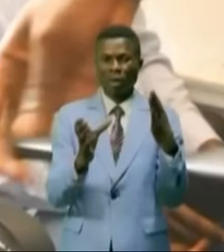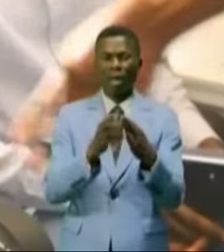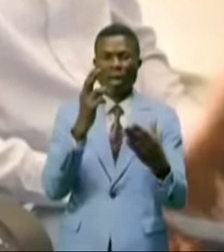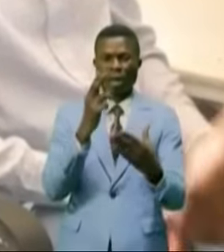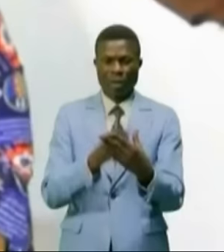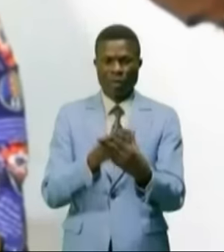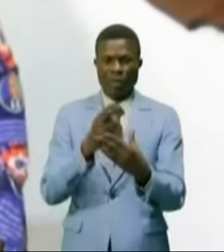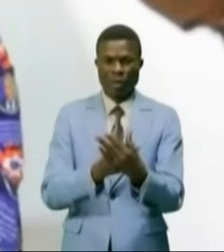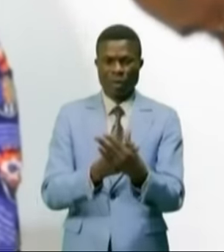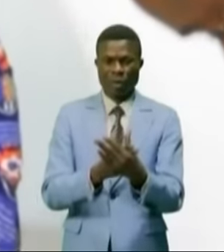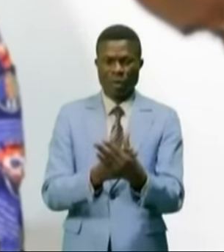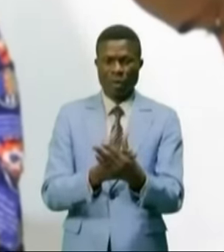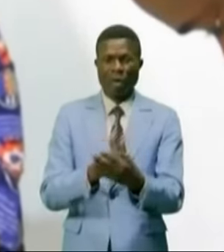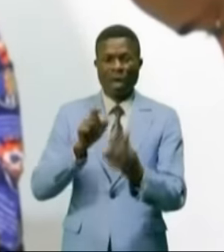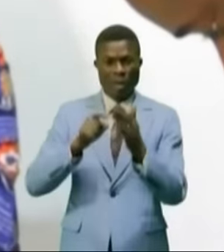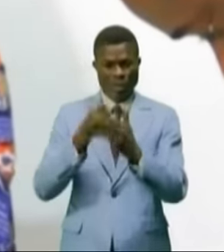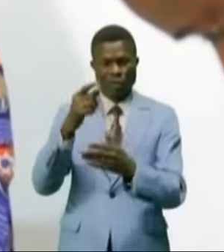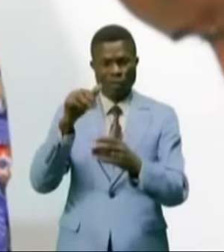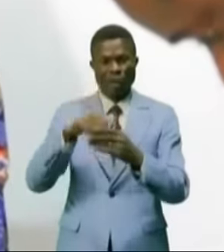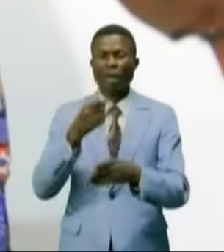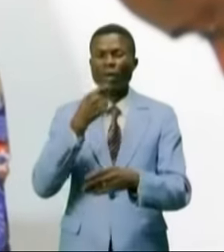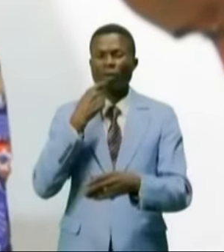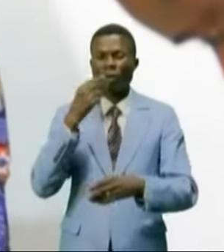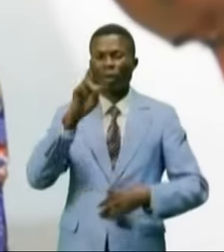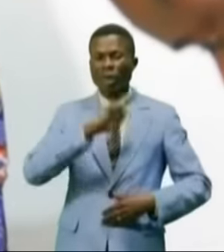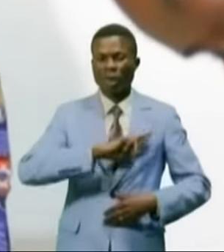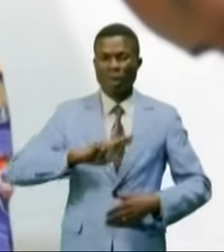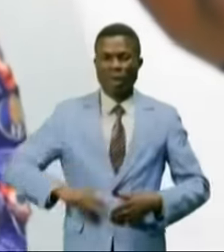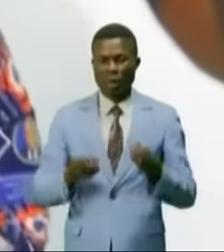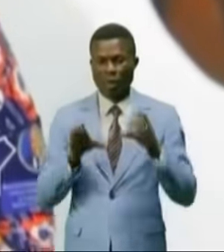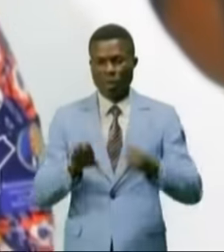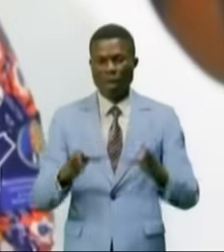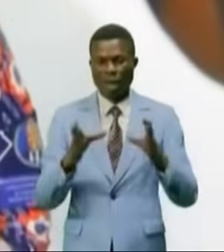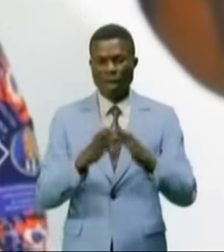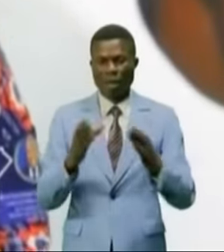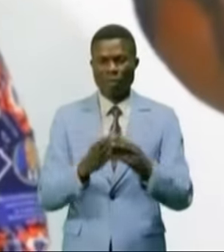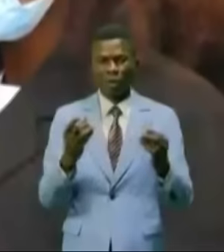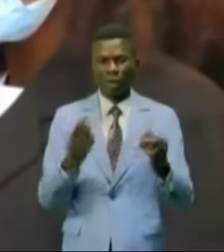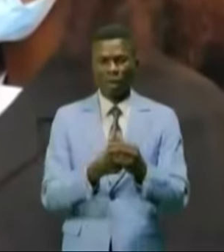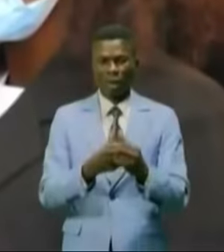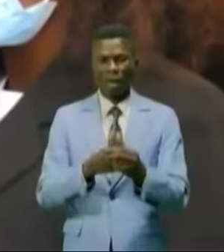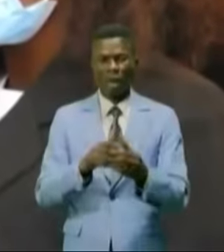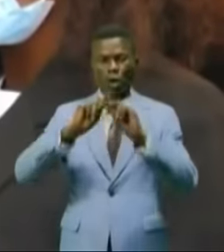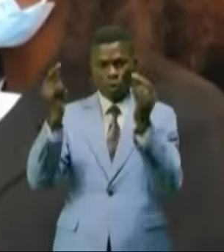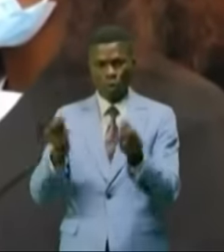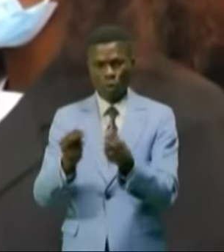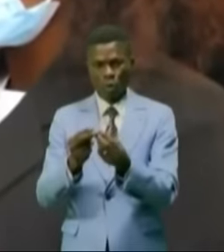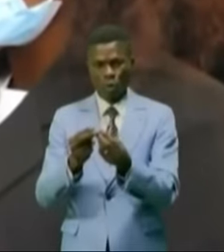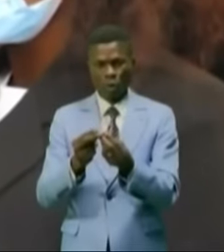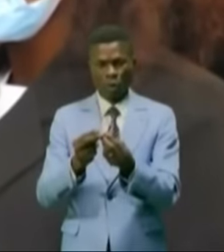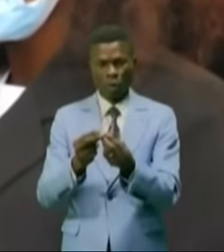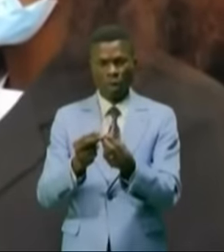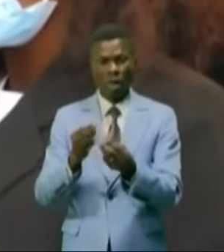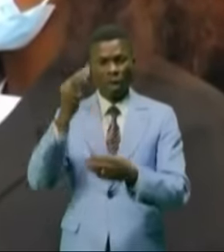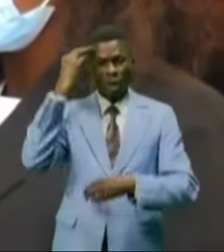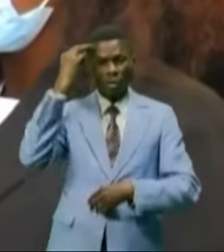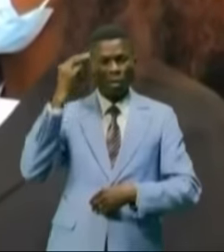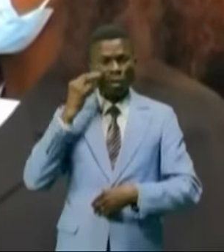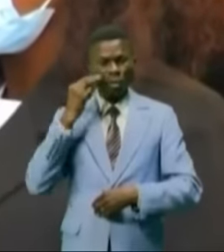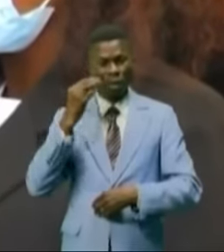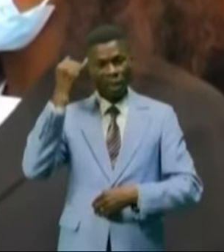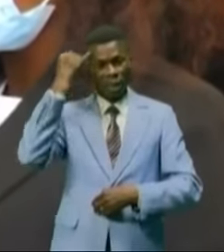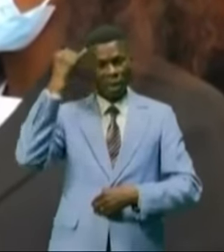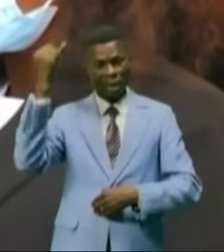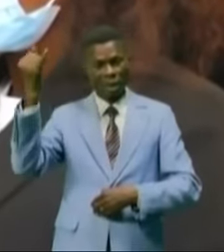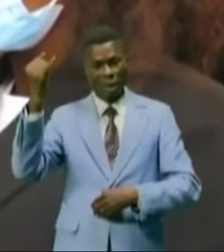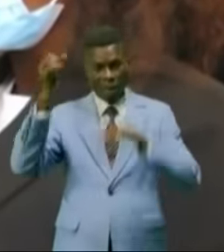handicap est une première dans l'histoire de la RDC, avec notamment ses colloques sur l'albinisme à l'initiative